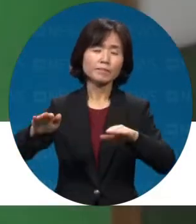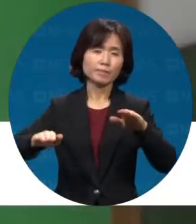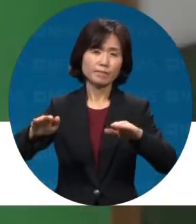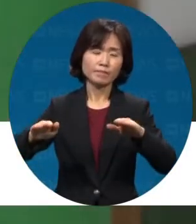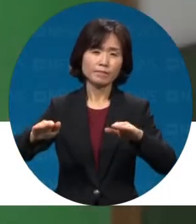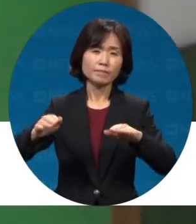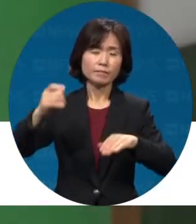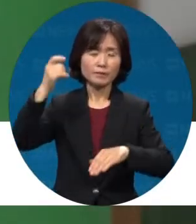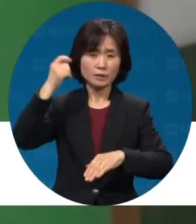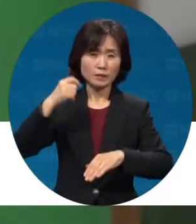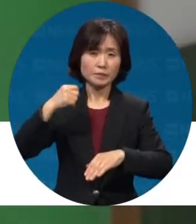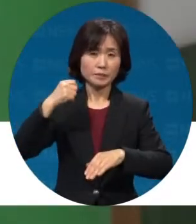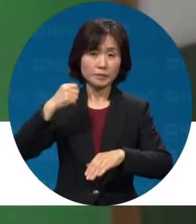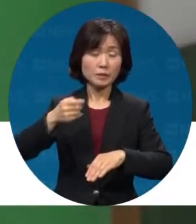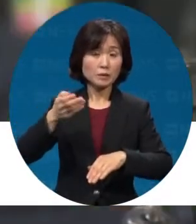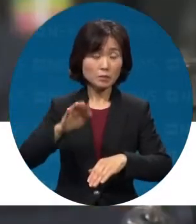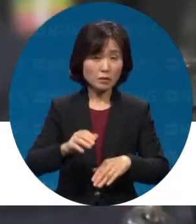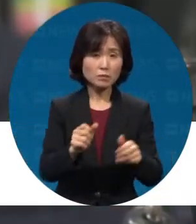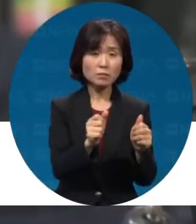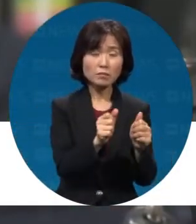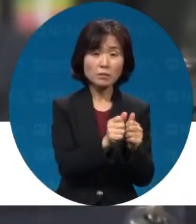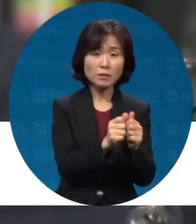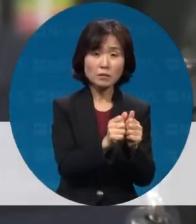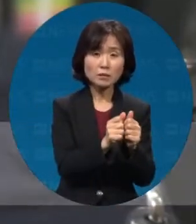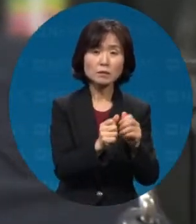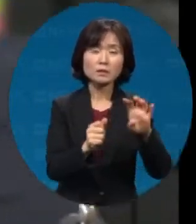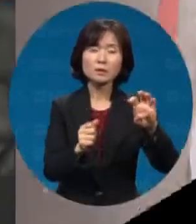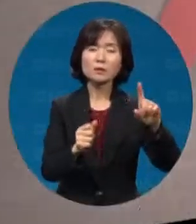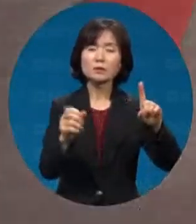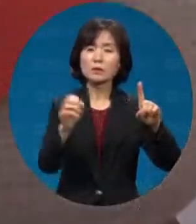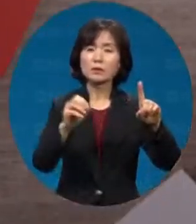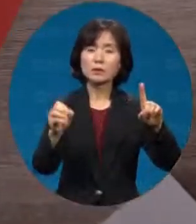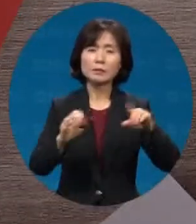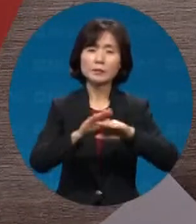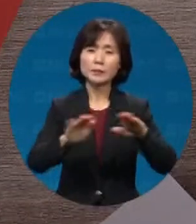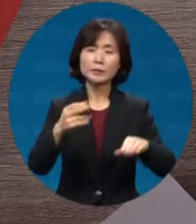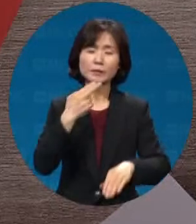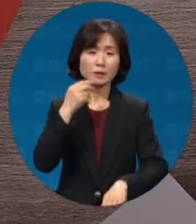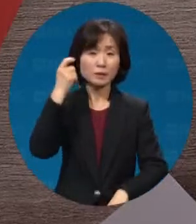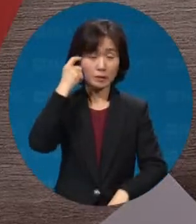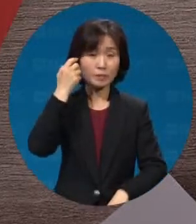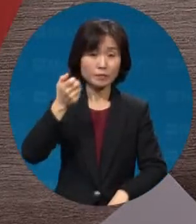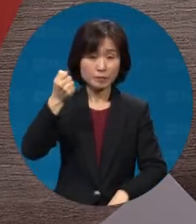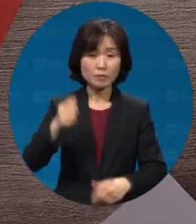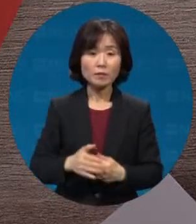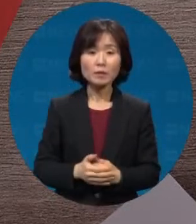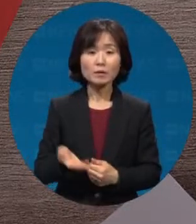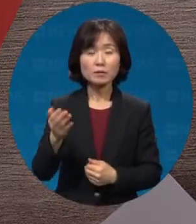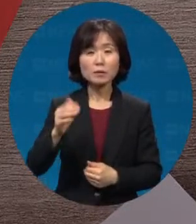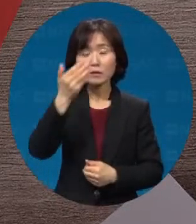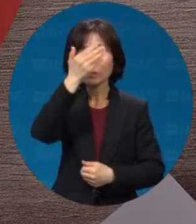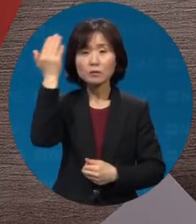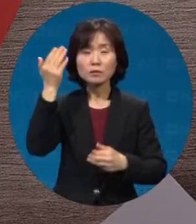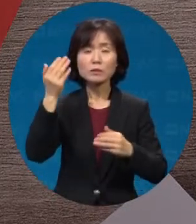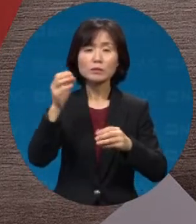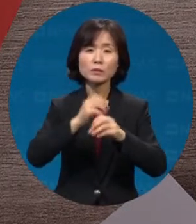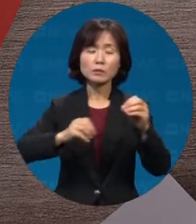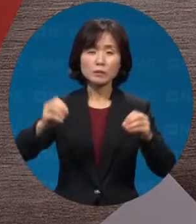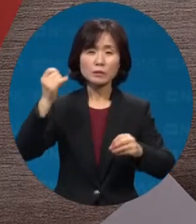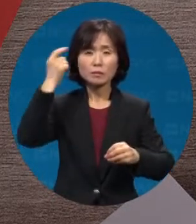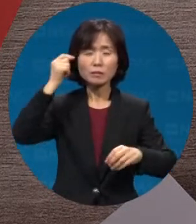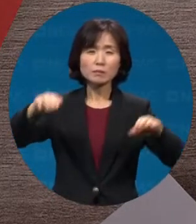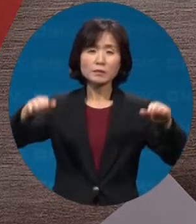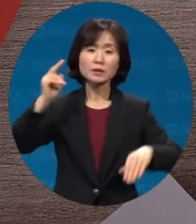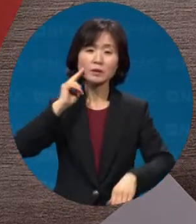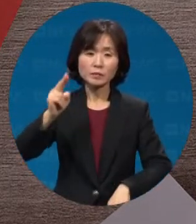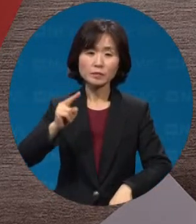이런 생각을 하는 남성은 41% 에 그쳤습니다 특히 젊은 세대의 인식 차가 컸는데 여성 차별의